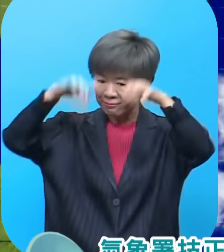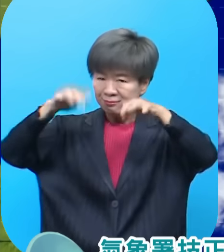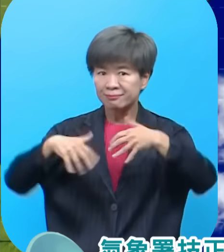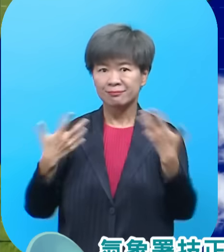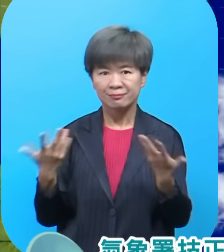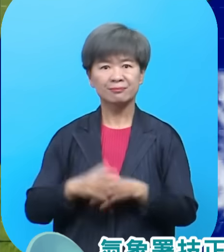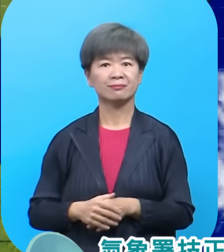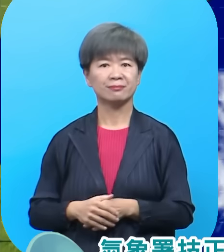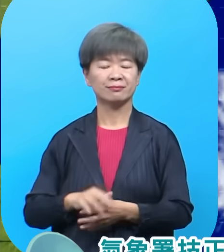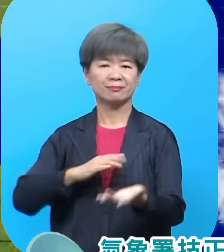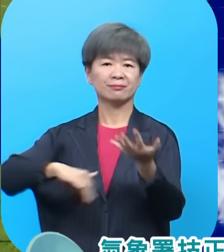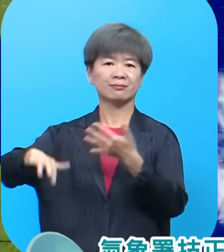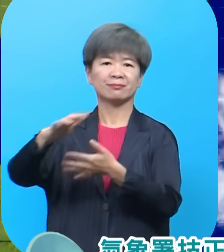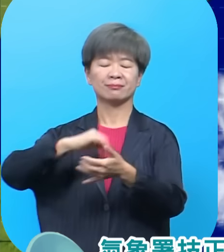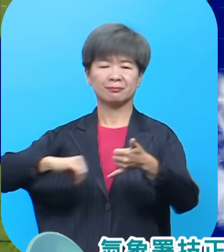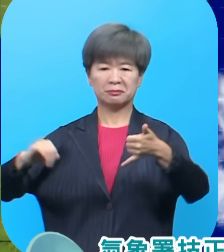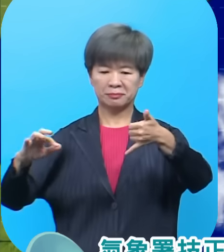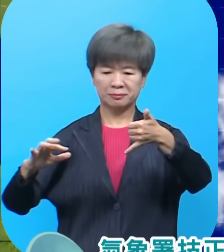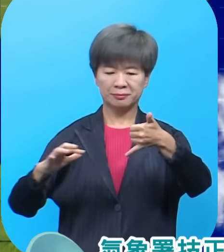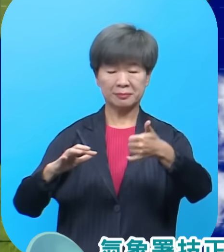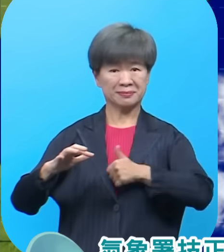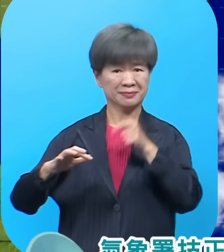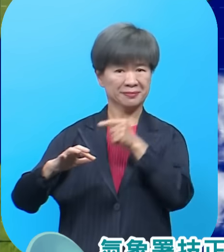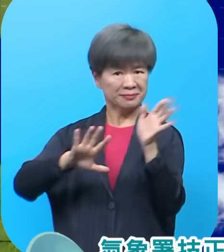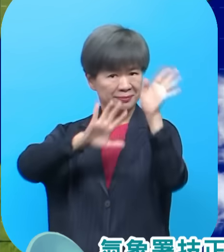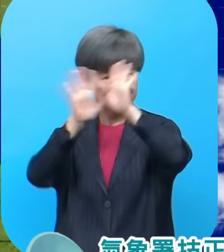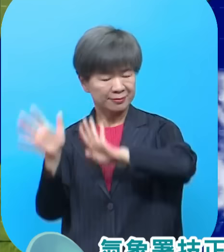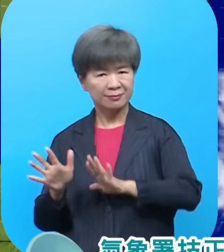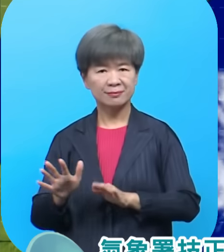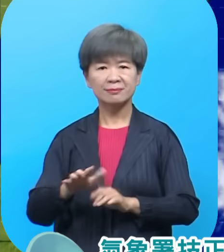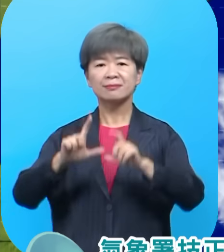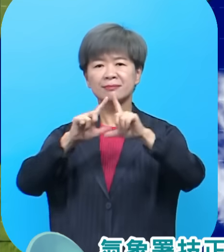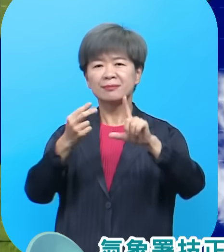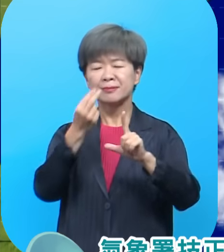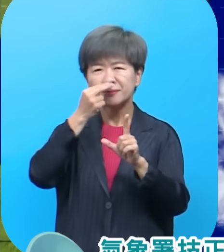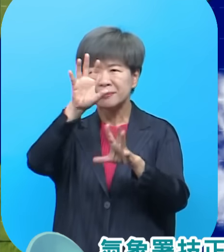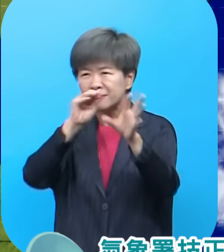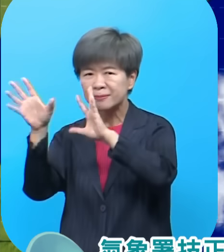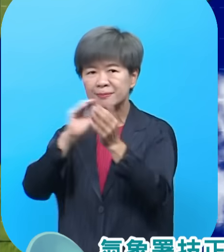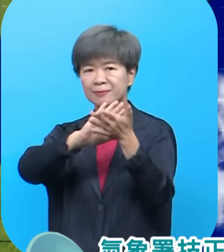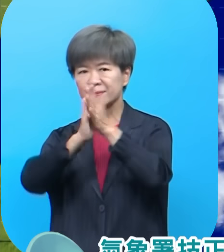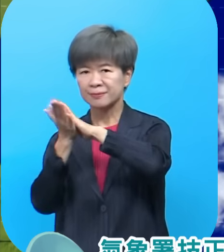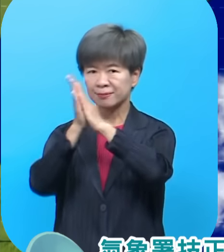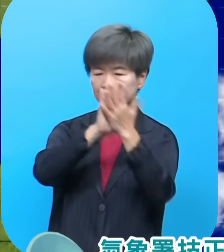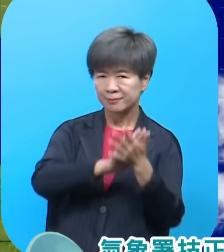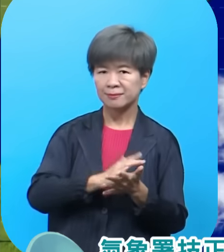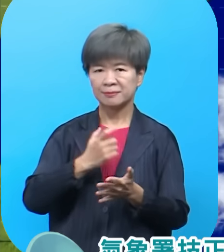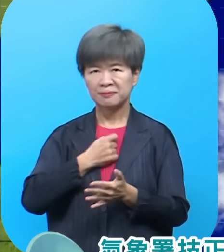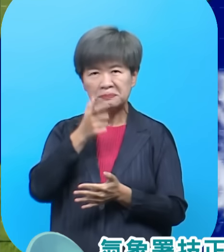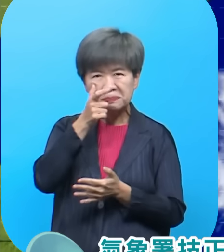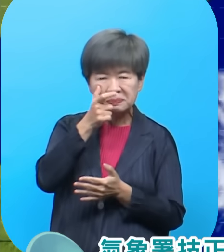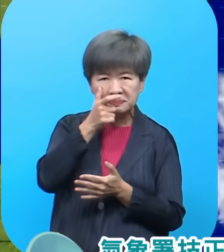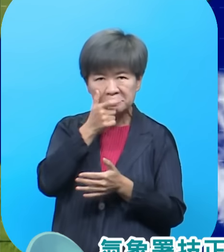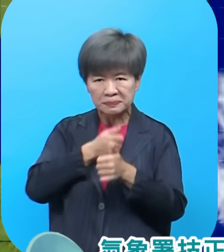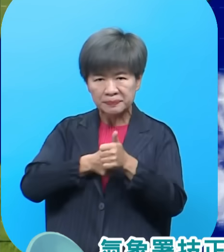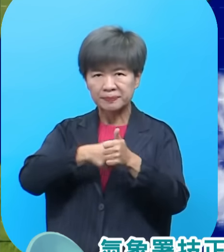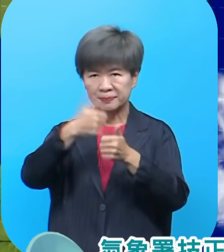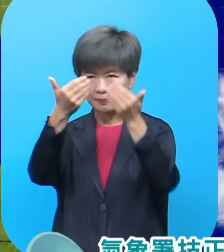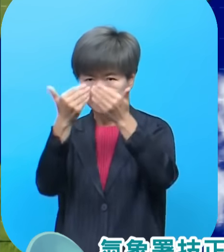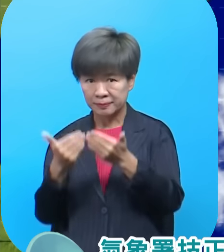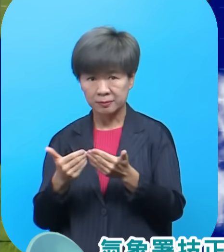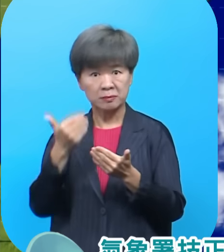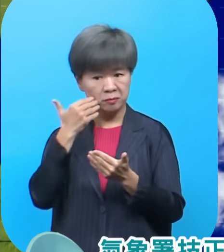运动不论是它实际运动、大气的变化，甚至所有我们参考指引都随时在变啊，我们也是随时参考。如果说当有这样